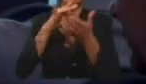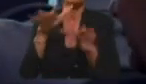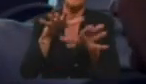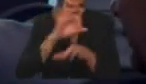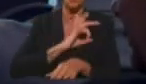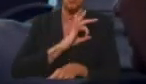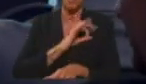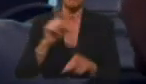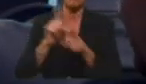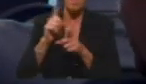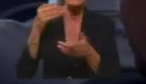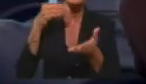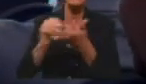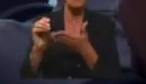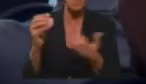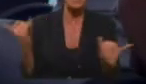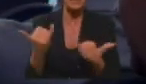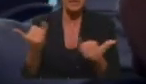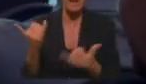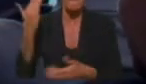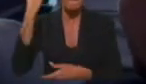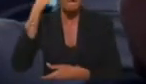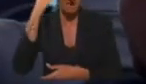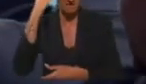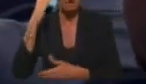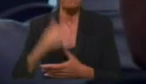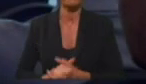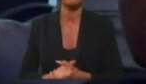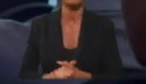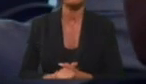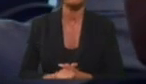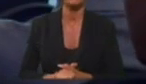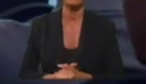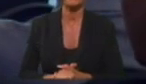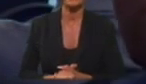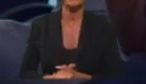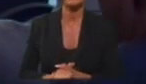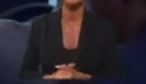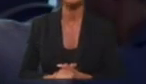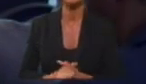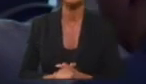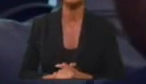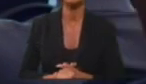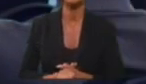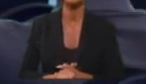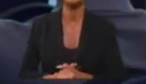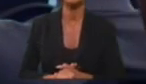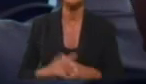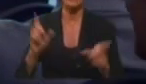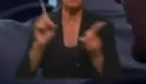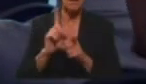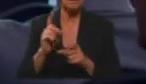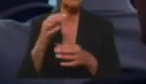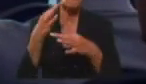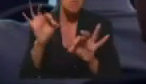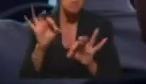też wiedzieć, jak zapłacić za tą podróż. I czy w ogóle trzeba płacić, oczywiście, tak? Bo to nie zawsze jest wymagane. Oraz co wolno,